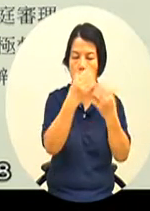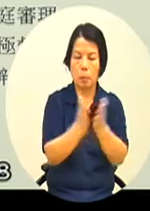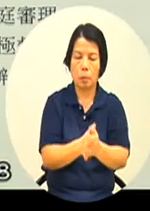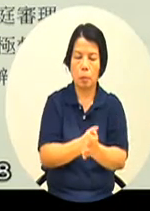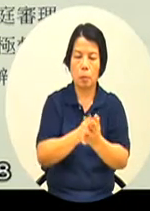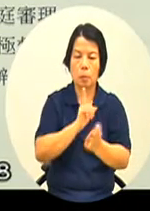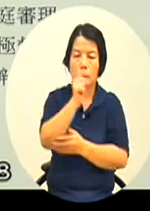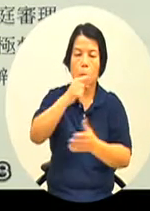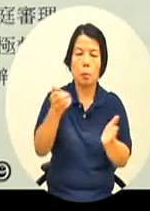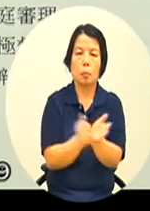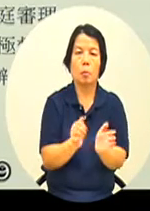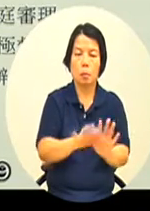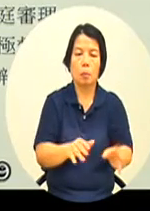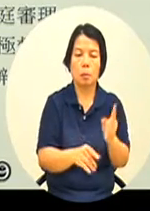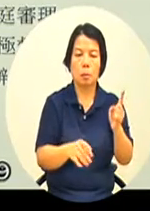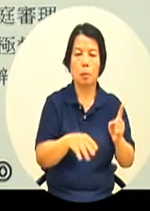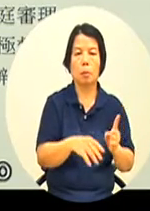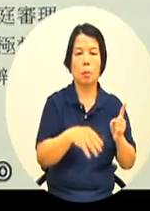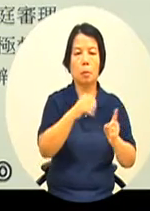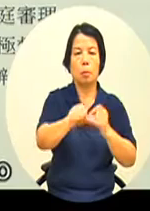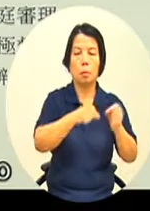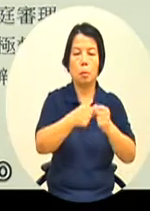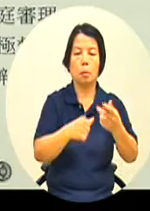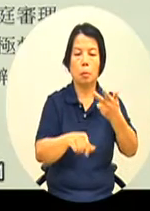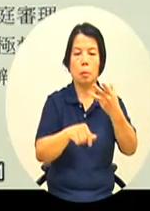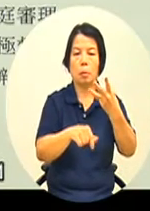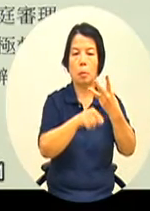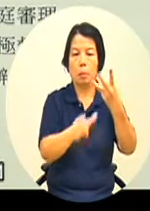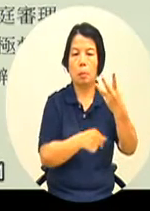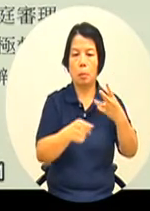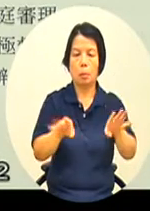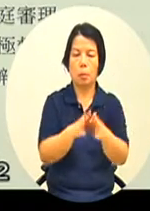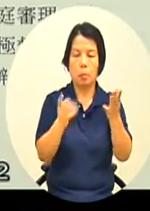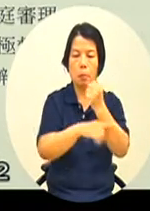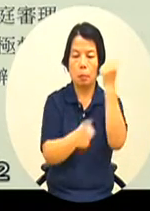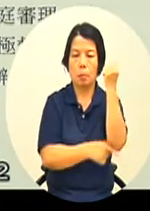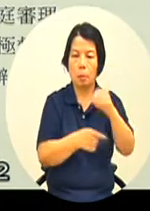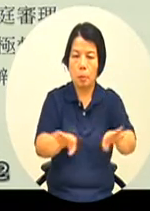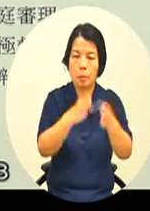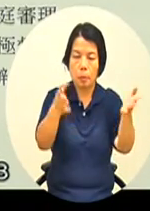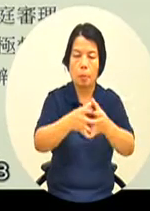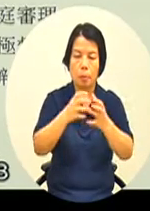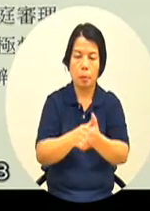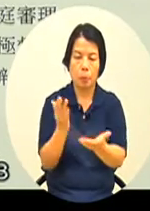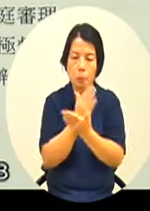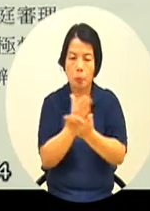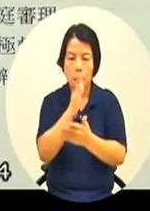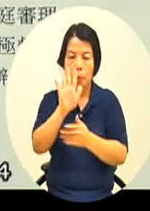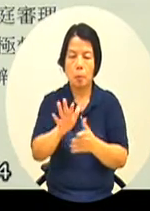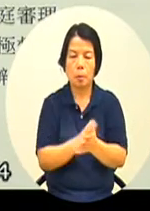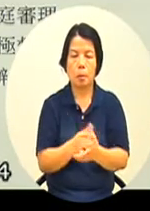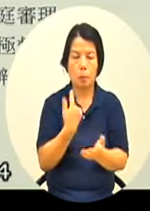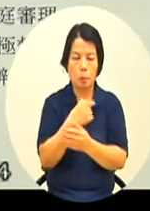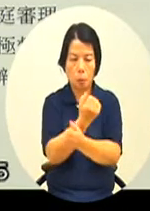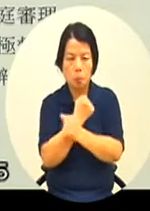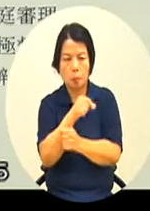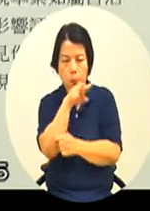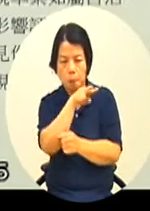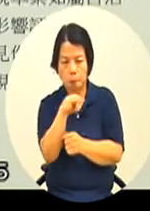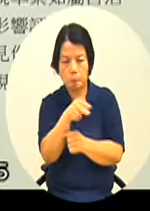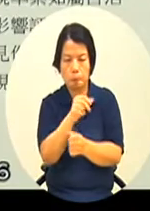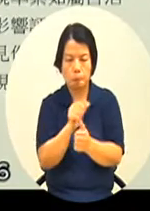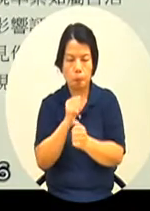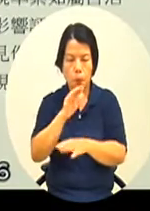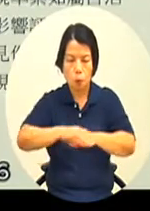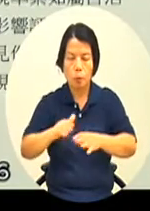毕。105年3月起，法院已经陆续开庭审理，本局将密切注意法院审理进度。